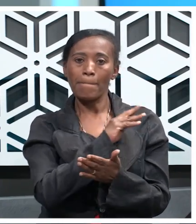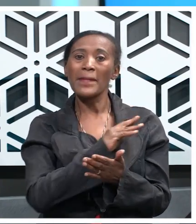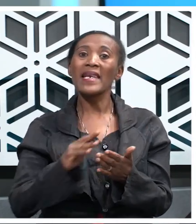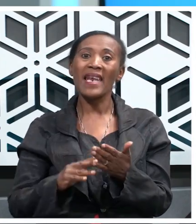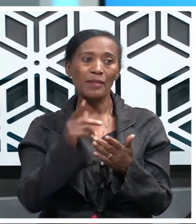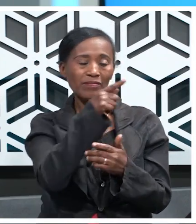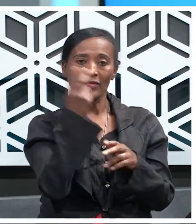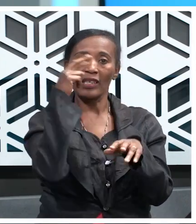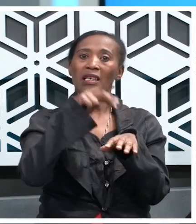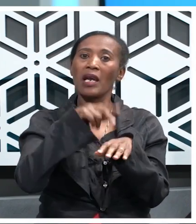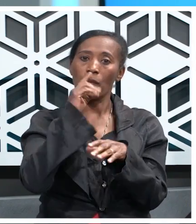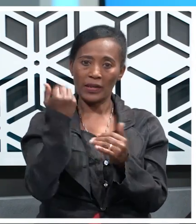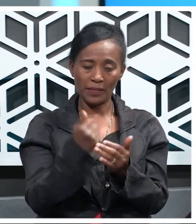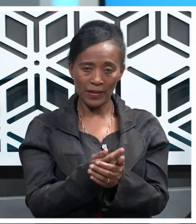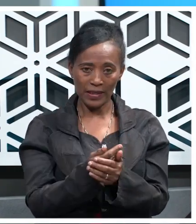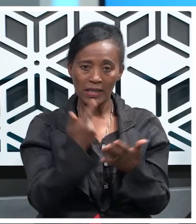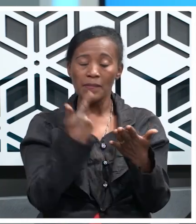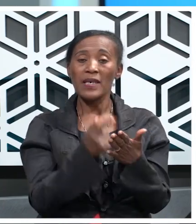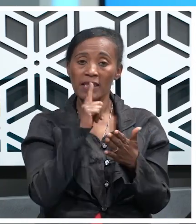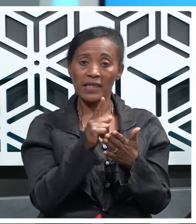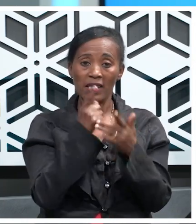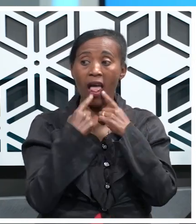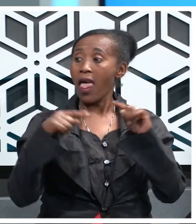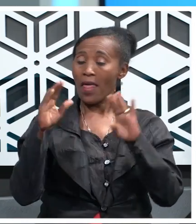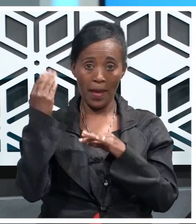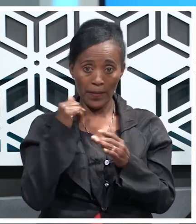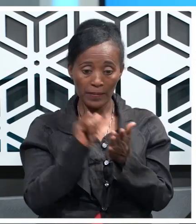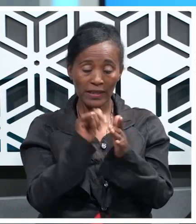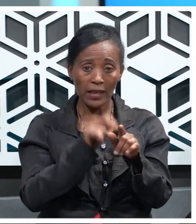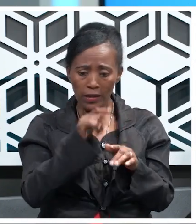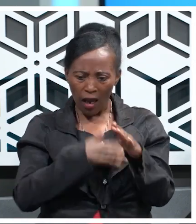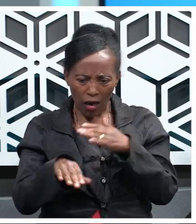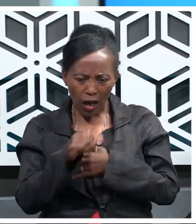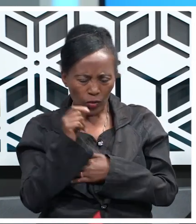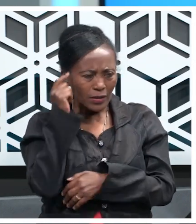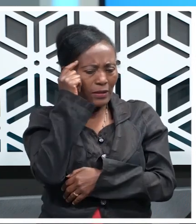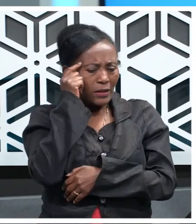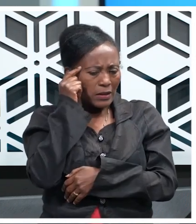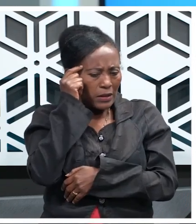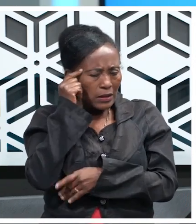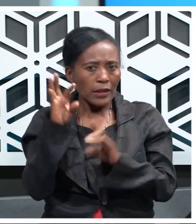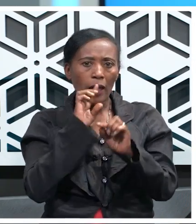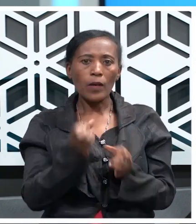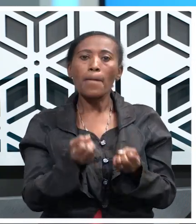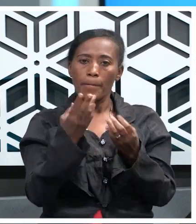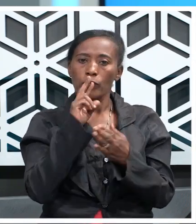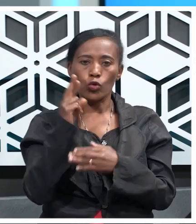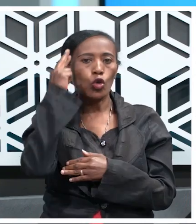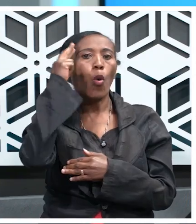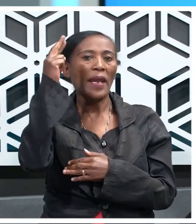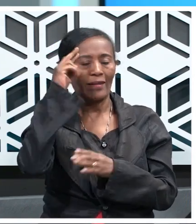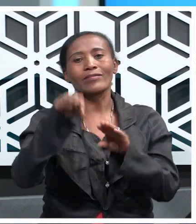ሆል እየተቋቋመ ነበር፣ ያን ኢንስታሌሽን እየተደረገ በነበረበት ጊዜ ስለሆነ አካል ጉዳተኞችን ታሳቢ እንዲያደርግ